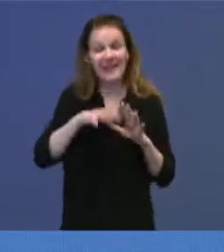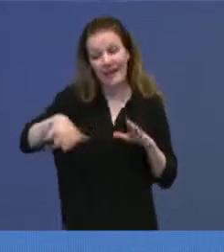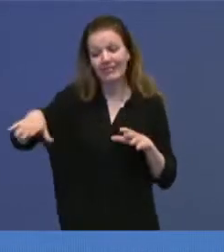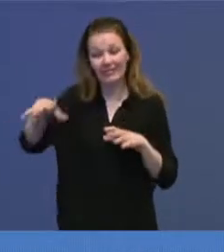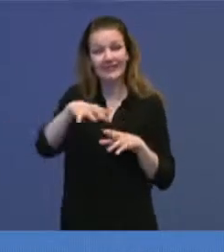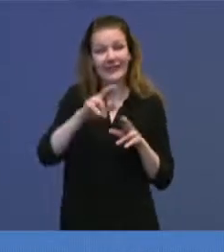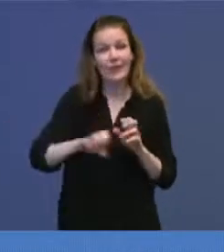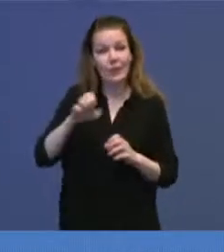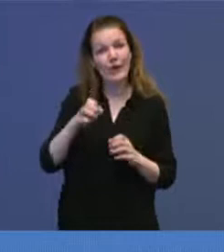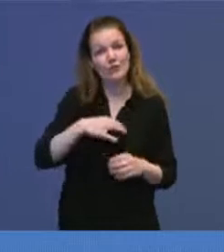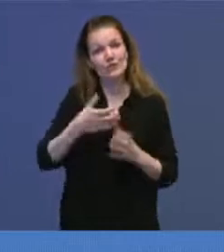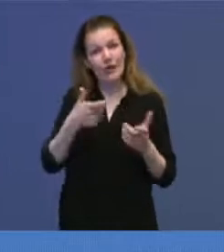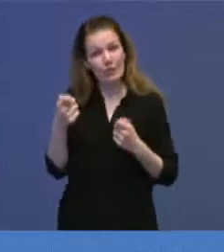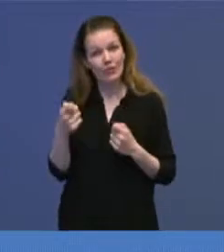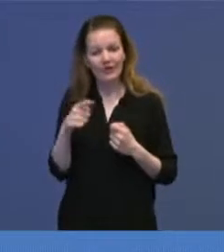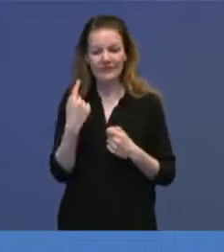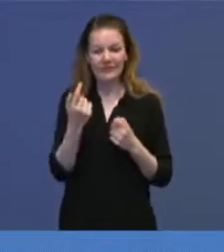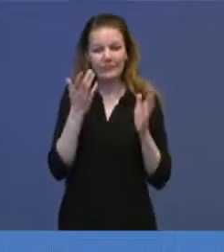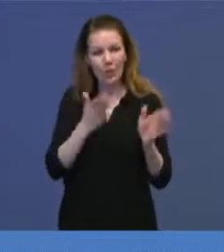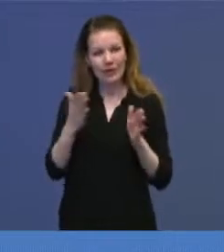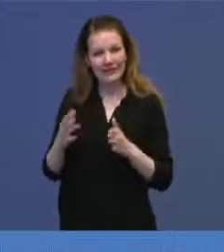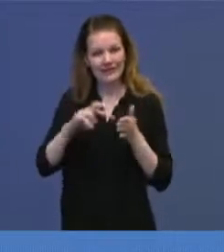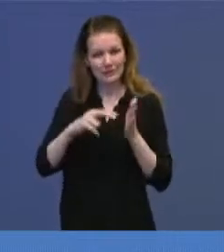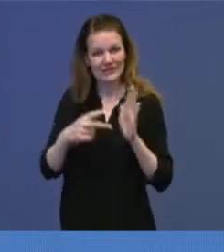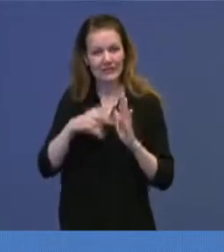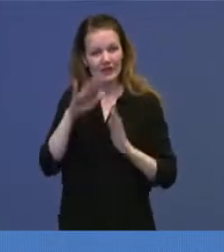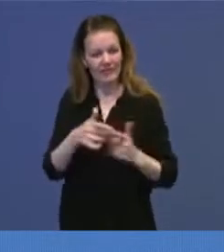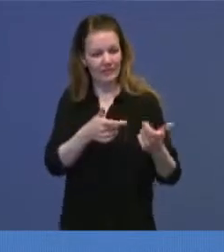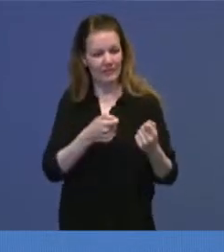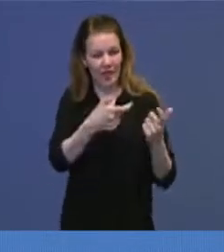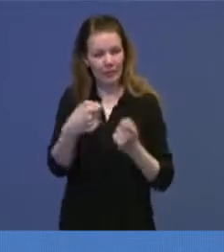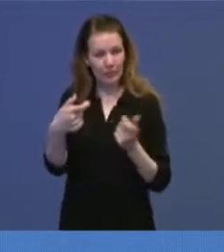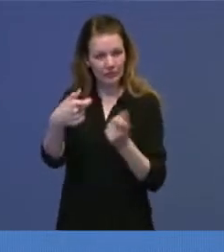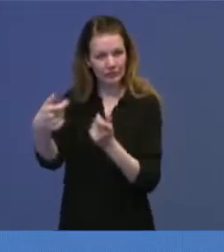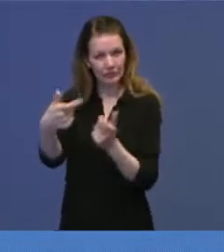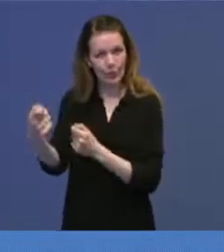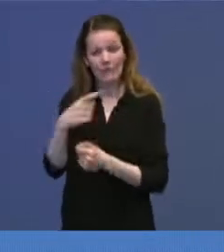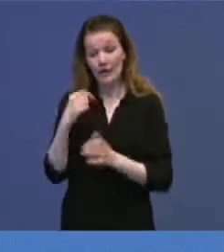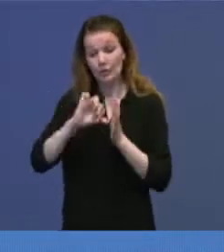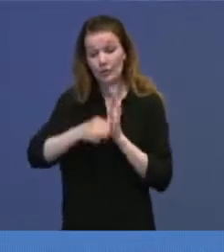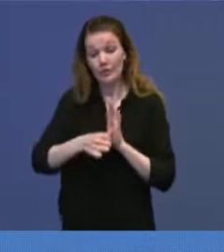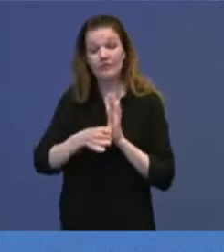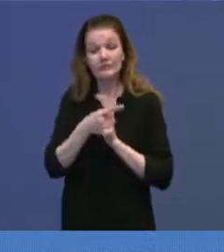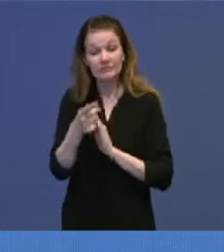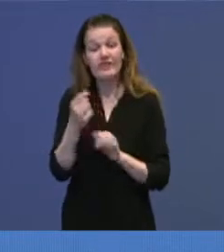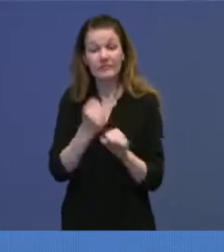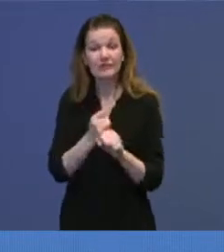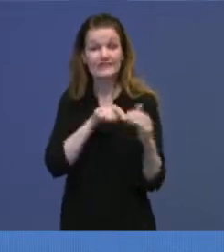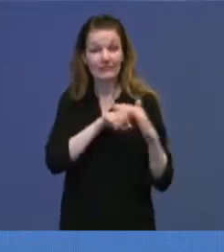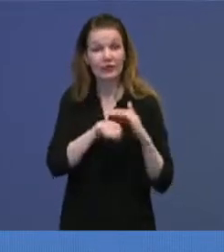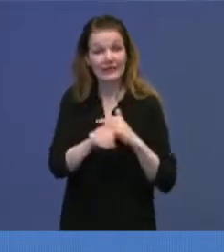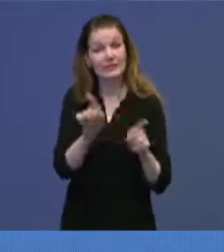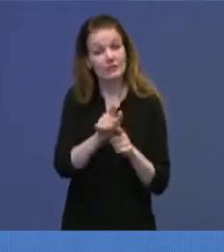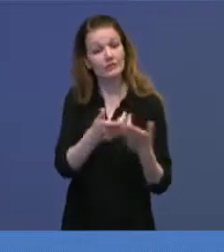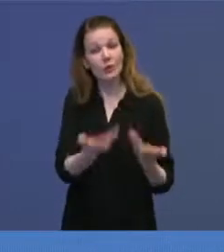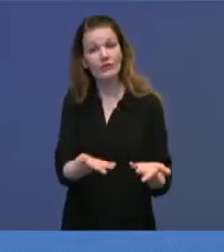det gjennom et ordnet og ansvarlig system som sikrer at vi får kontrollert at det faktisk er flyktninger vi tar med oss til Norge, og